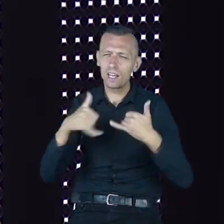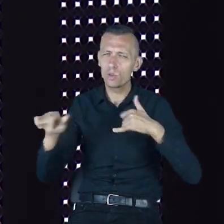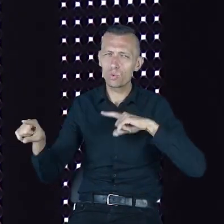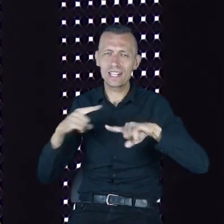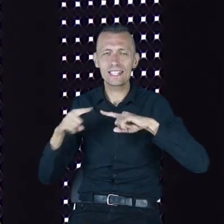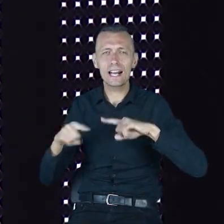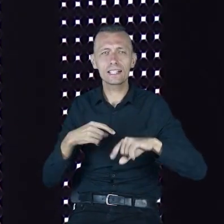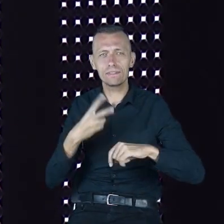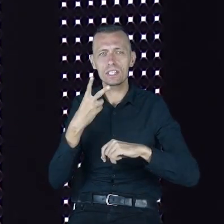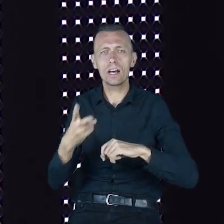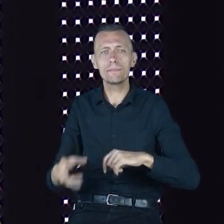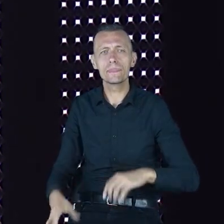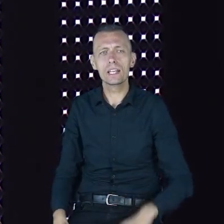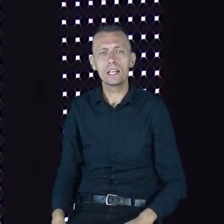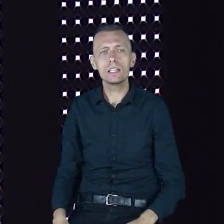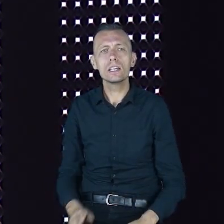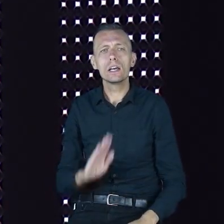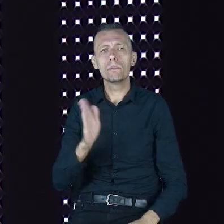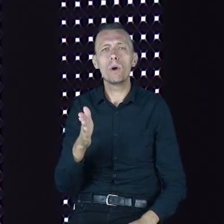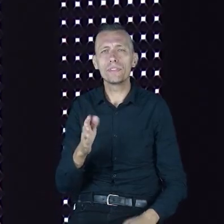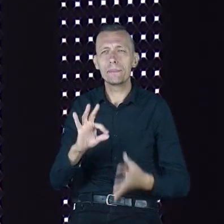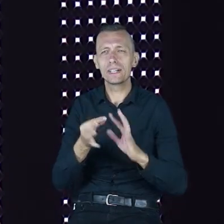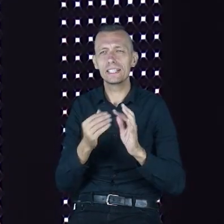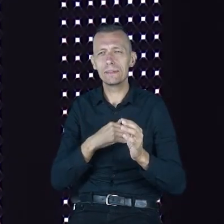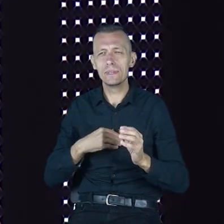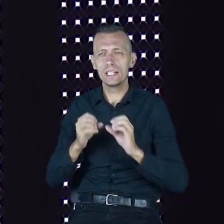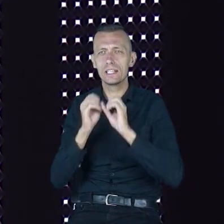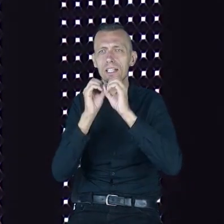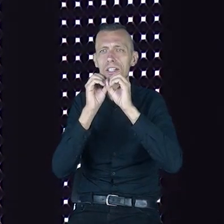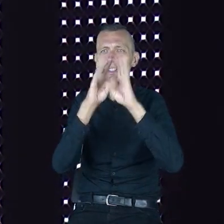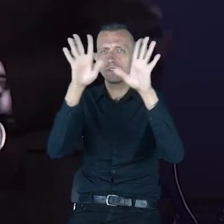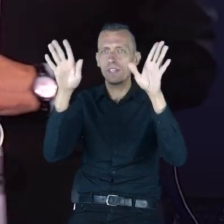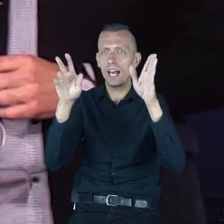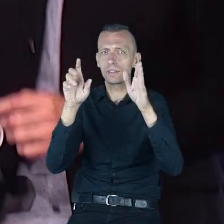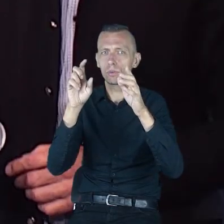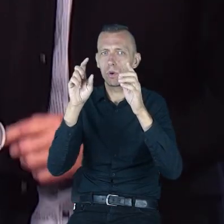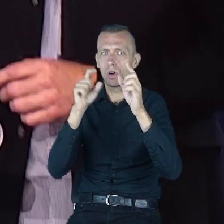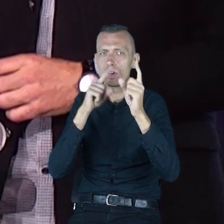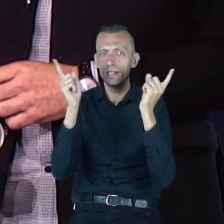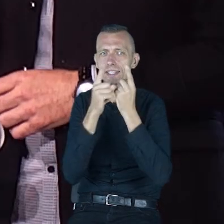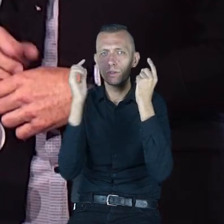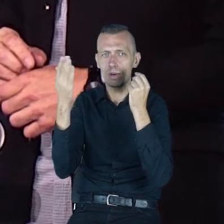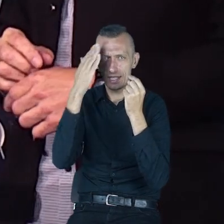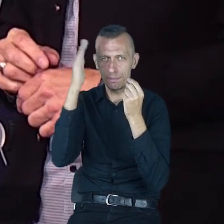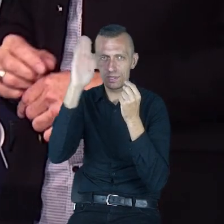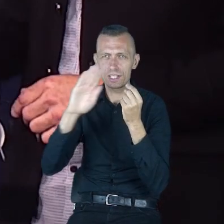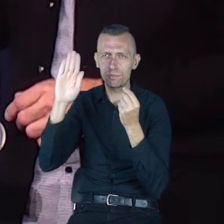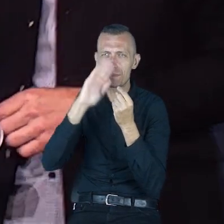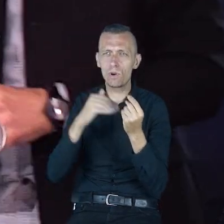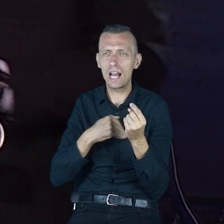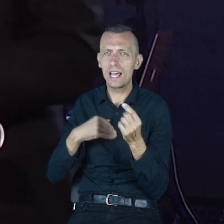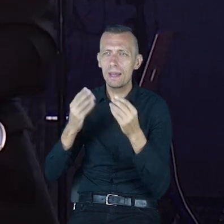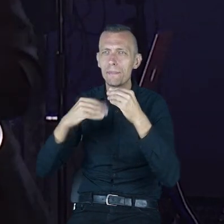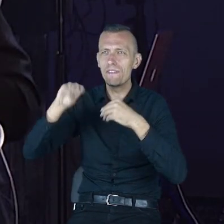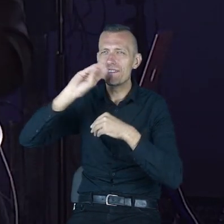świetle widzimy więcej, dopiero w świetle widzimy lepiej, dopiero w świetle widzimy inaczej,